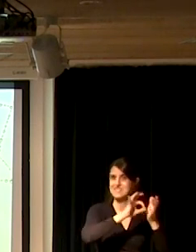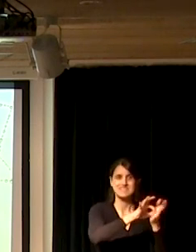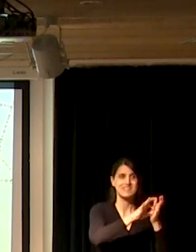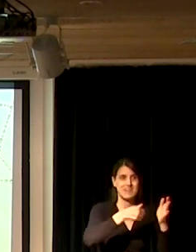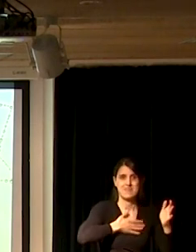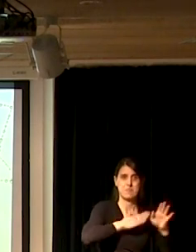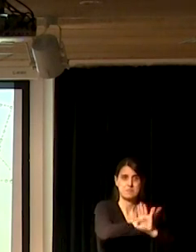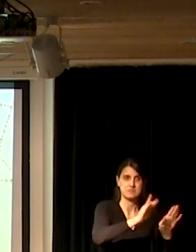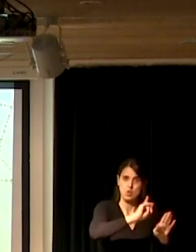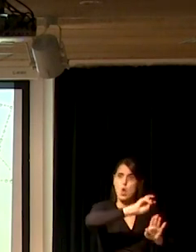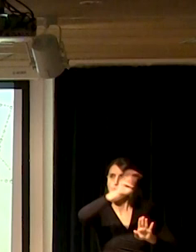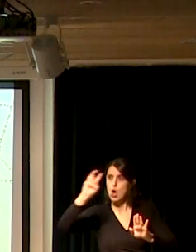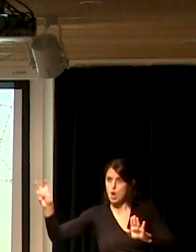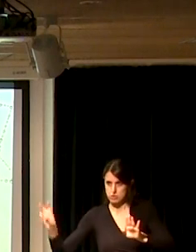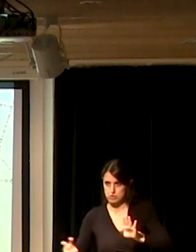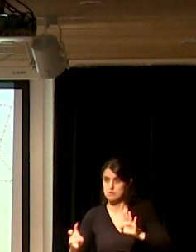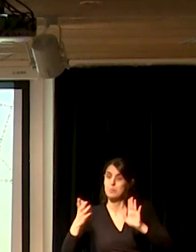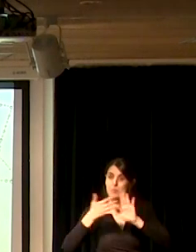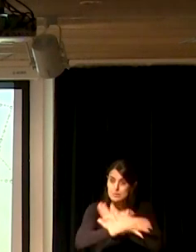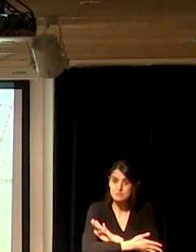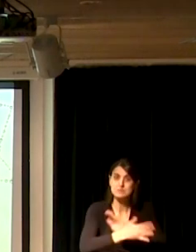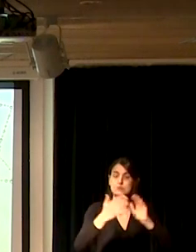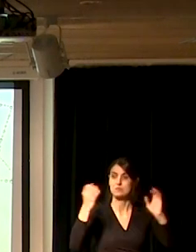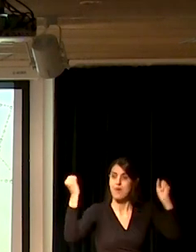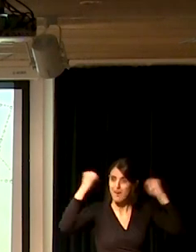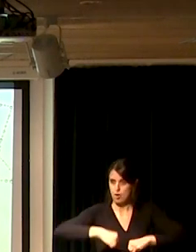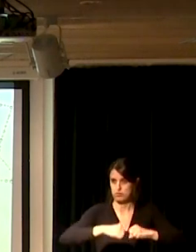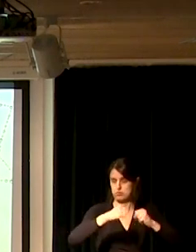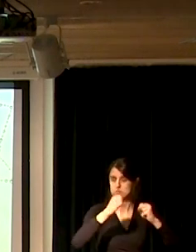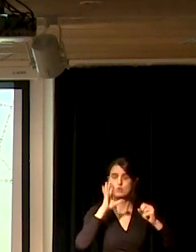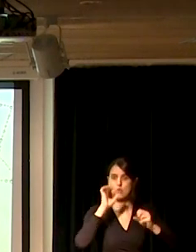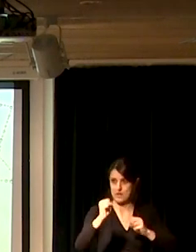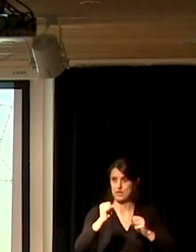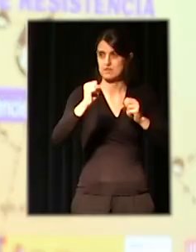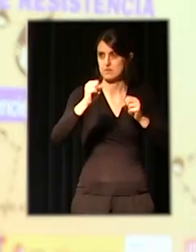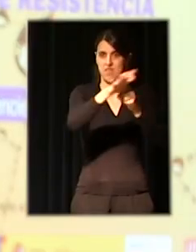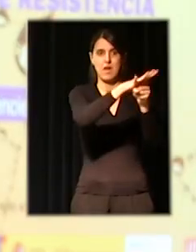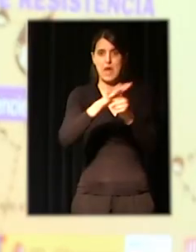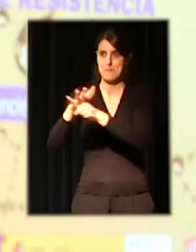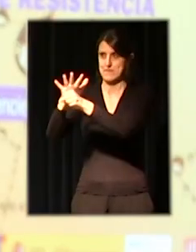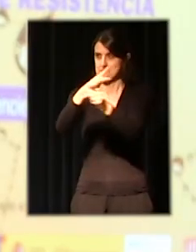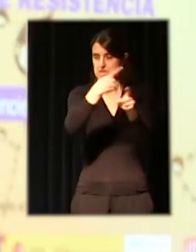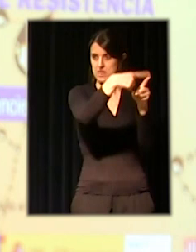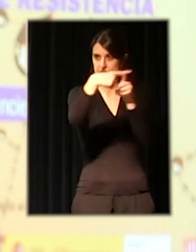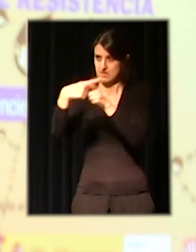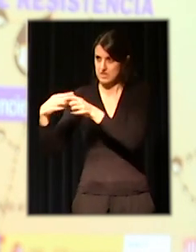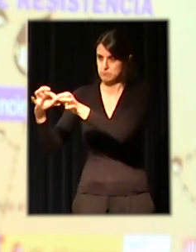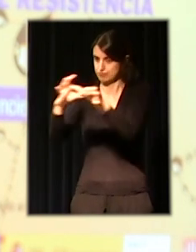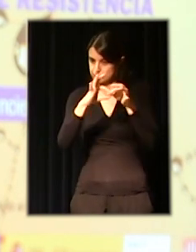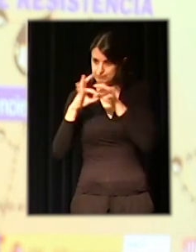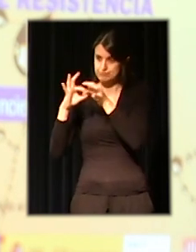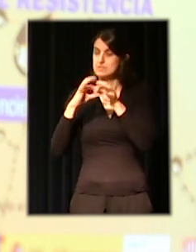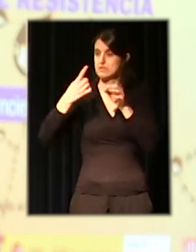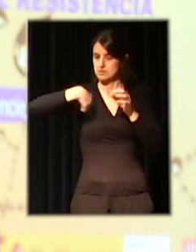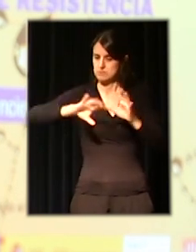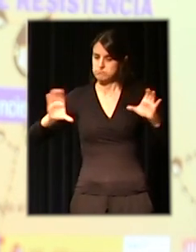departaments del govern, i per això s'ha decidit de fer un acord de govern que ara s'està tramitant i properament preveiem que s'aprovi